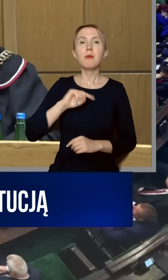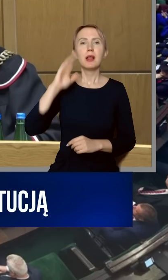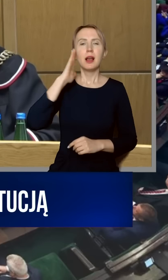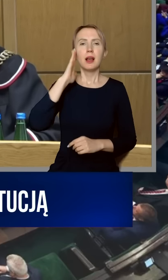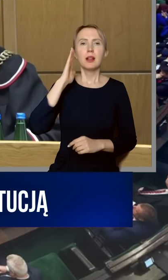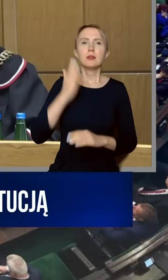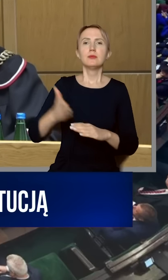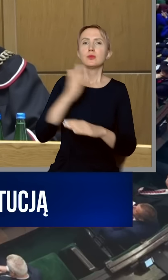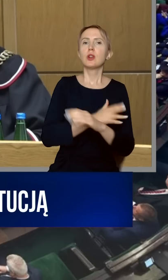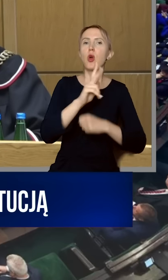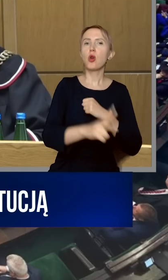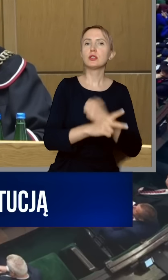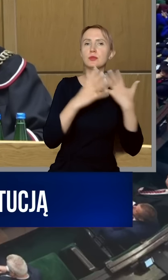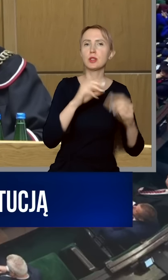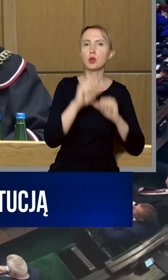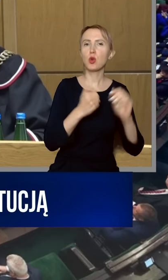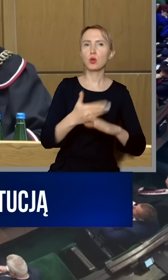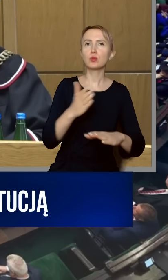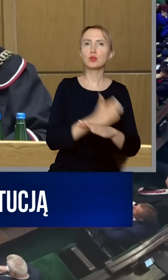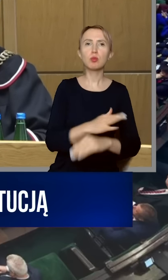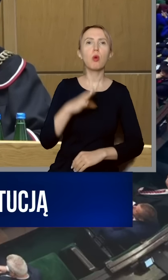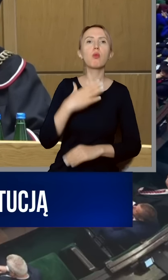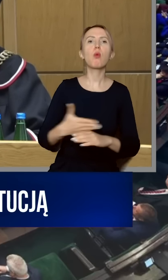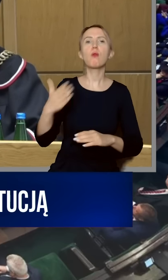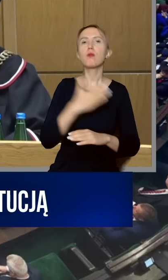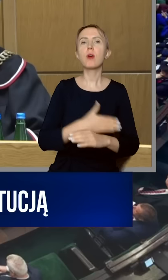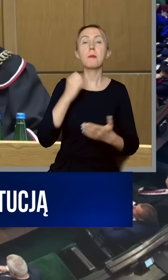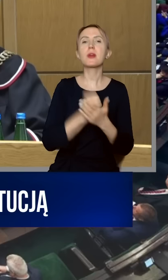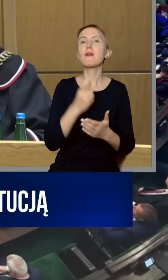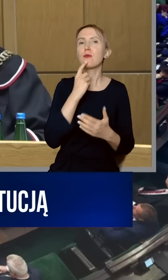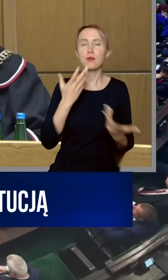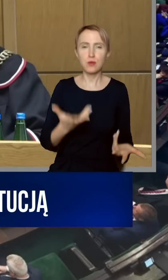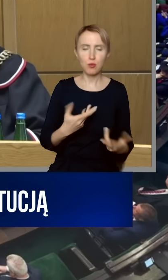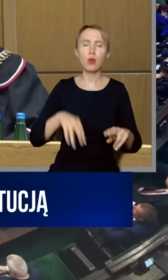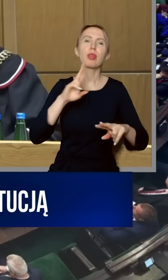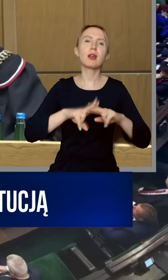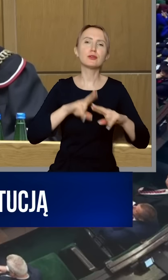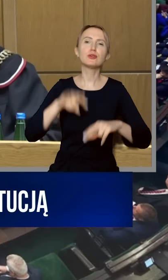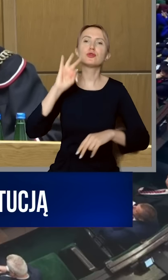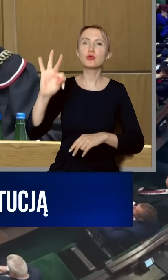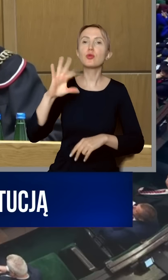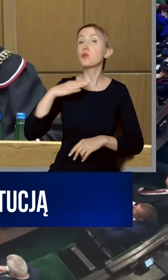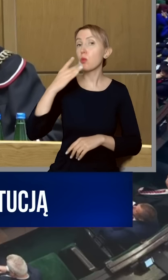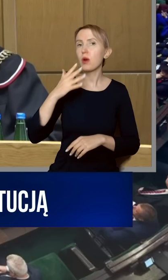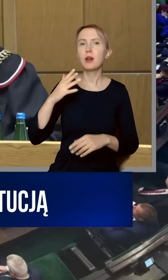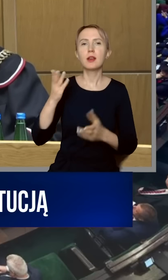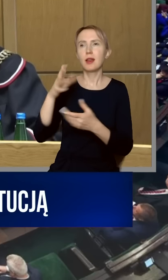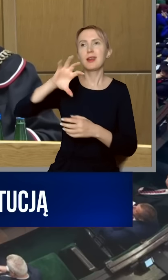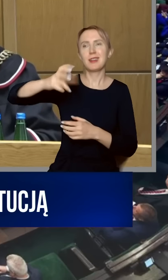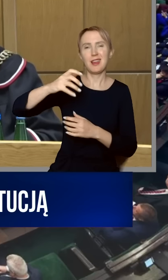sprzed 89 roku. No bo czymże było wtedy prawo? No prawo było narzędziem, jak to wtedy mówiono, klasy panującej